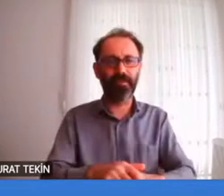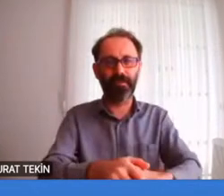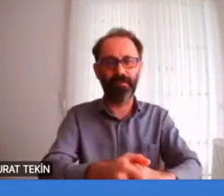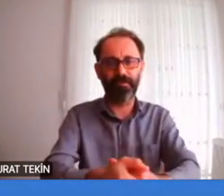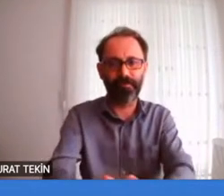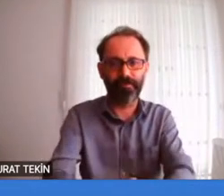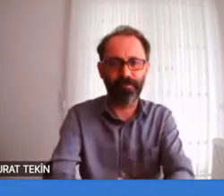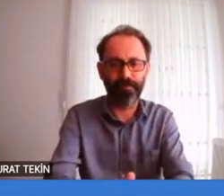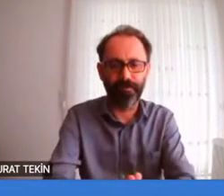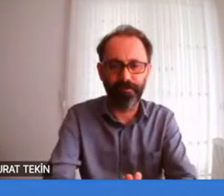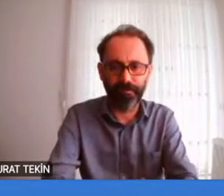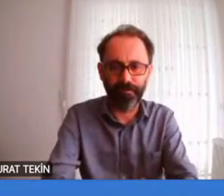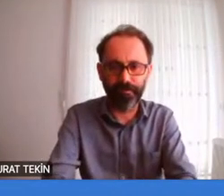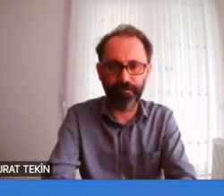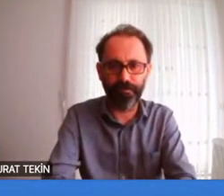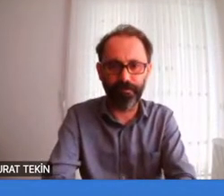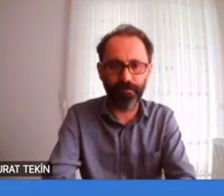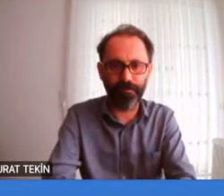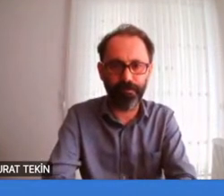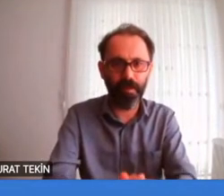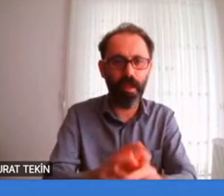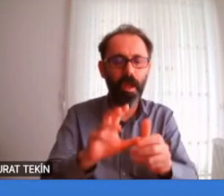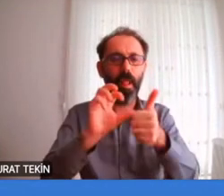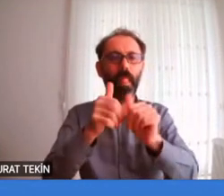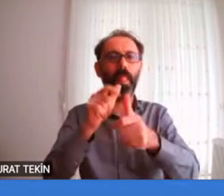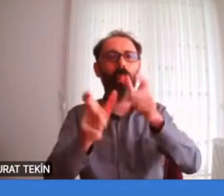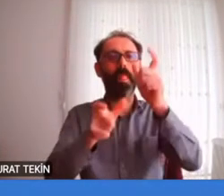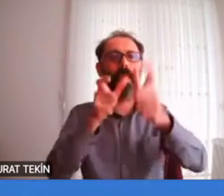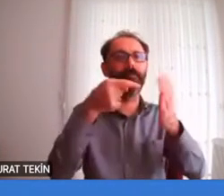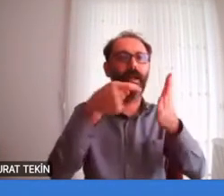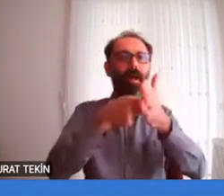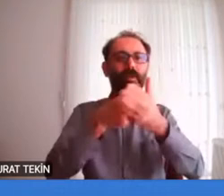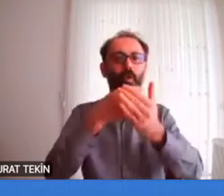diye düşünüyorum. Belki size spesifik sorular da gelir.